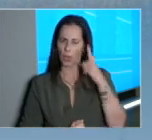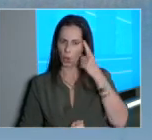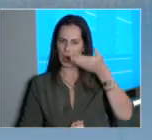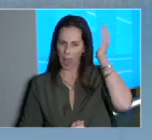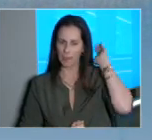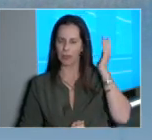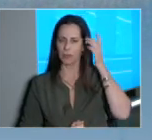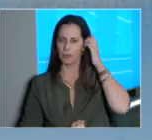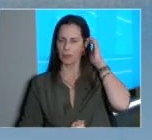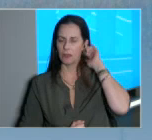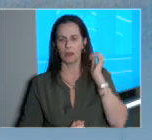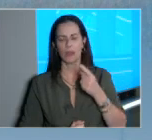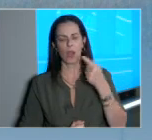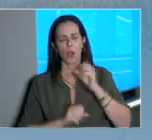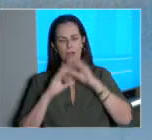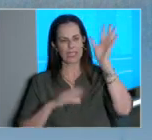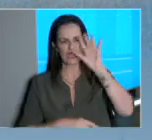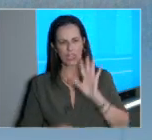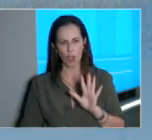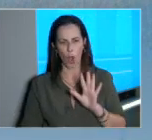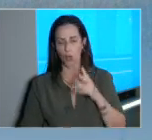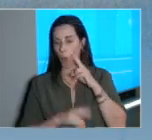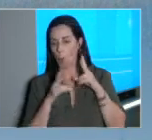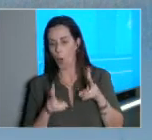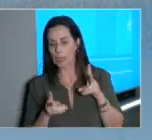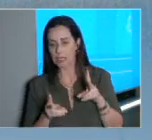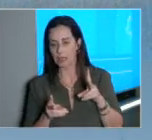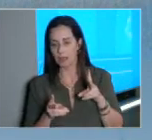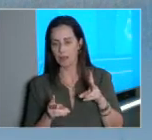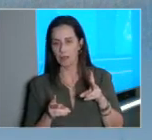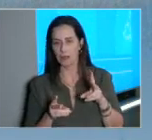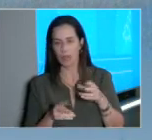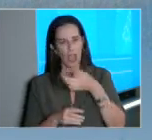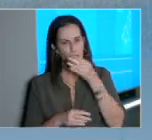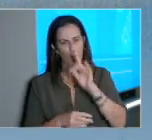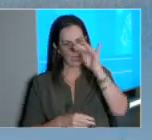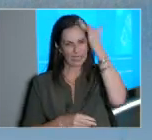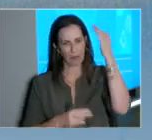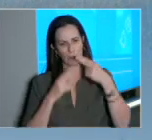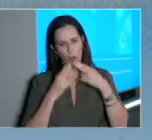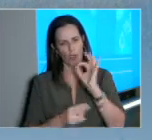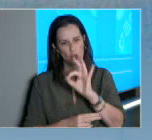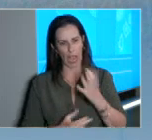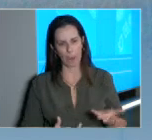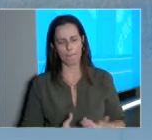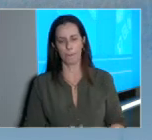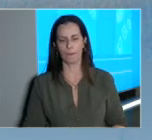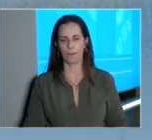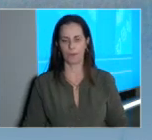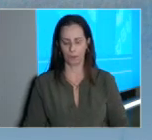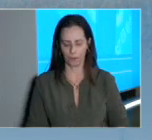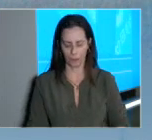לפיד, יאיר לפיד, הוציא איזשהו סרטון הומוריסטי. השאלה אם לא הגזמתם עם התגובה שלכם.